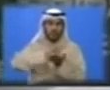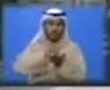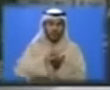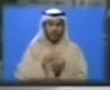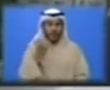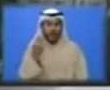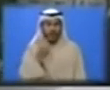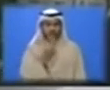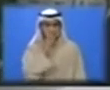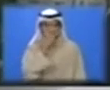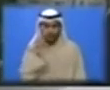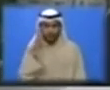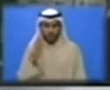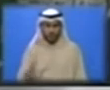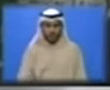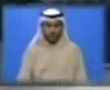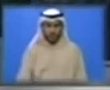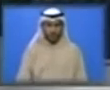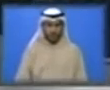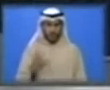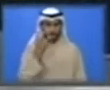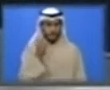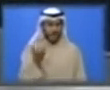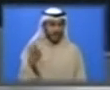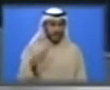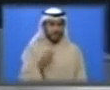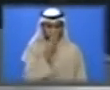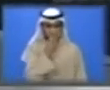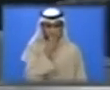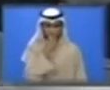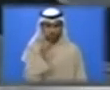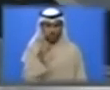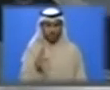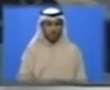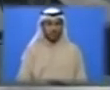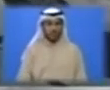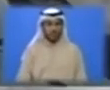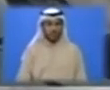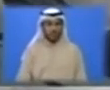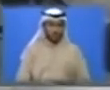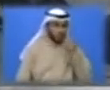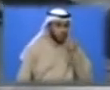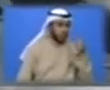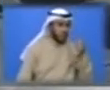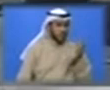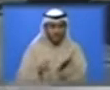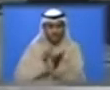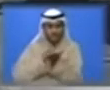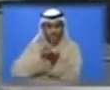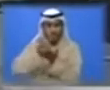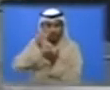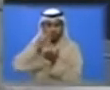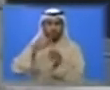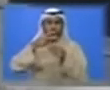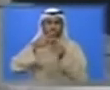إيرباص 350 والمتبقي 320 نيو. هذه الصفقة طبعا تأتي ضمن